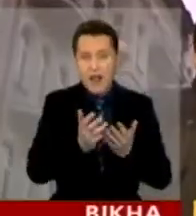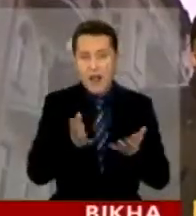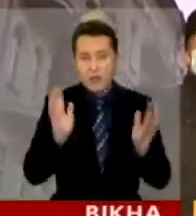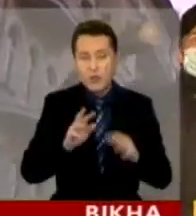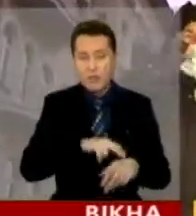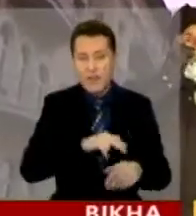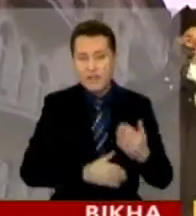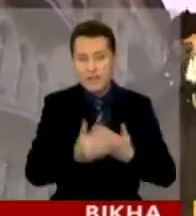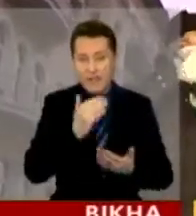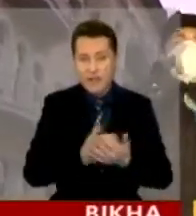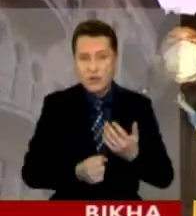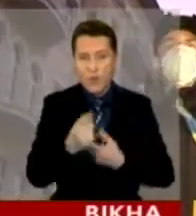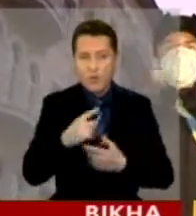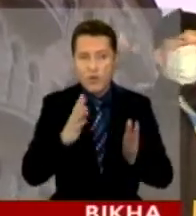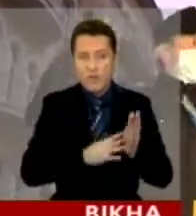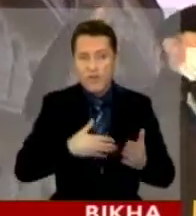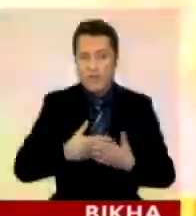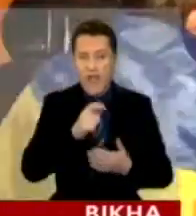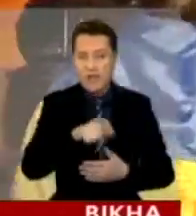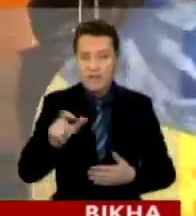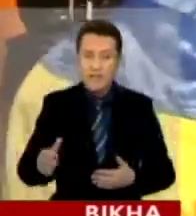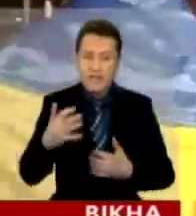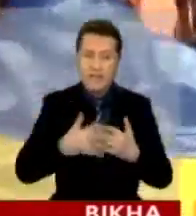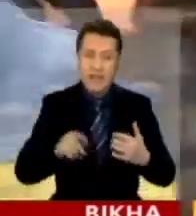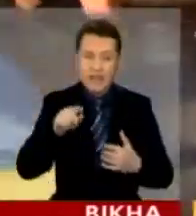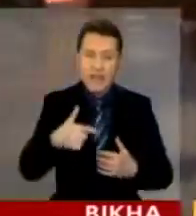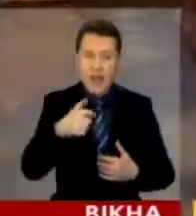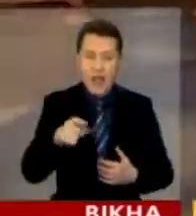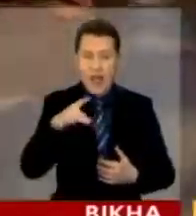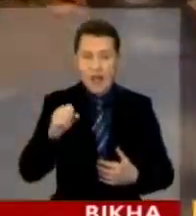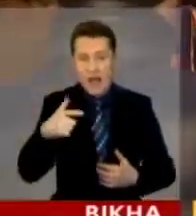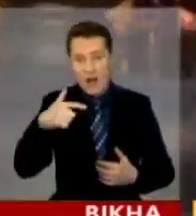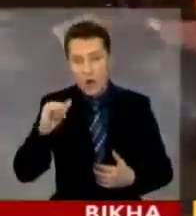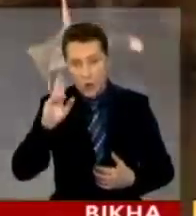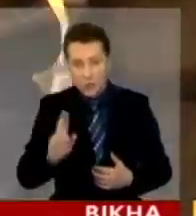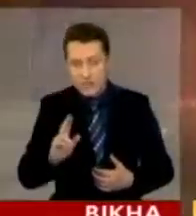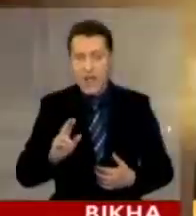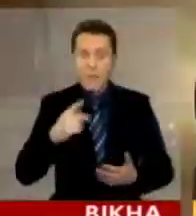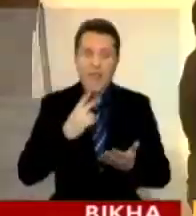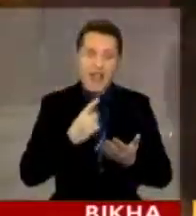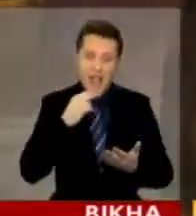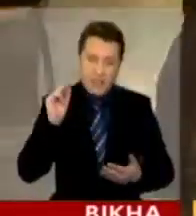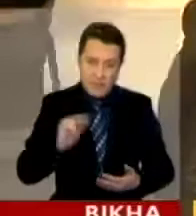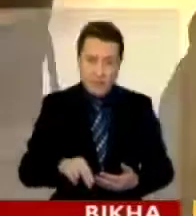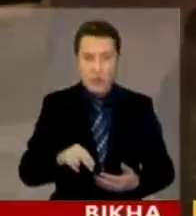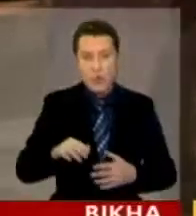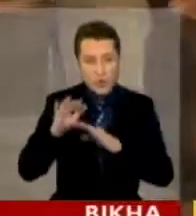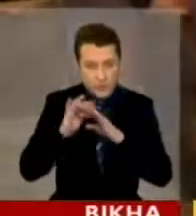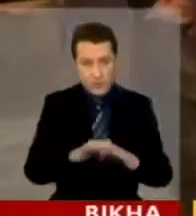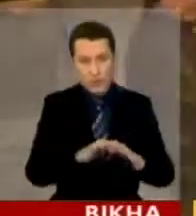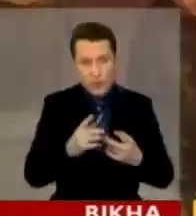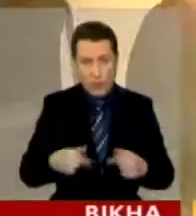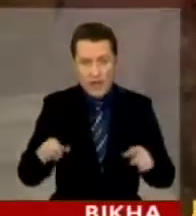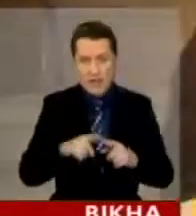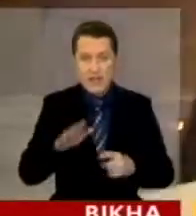лаві підсудних опинилося 9 активістів, серед них і Валерій Гарагуц. Йому інкримінують організацію штурму адміністрації та порушення громадського